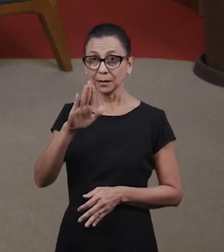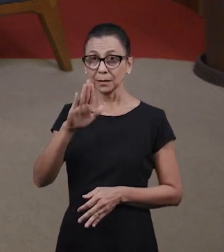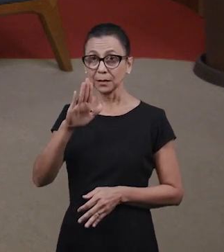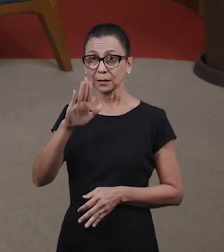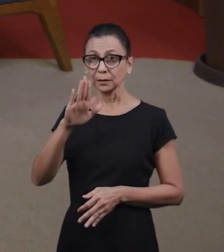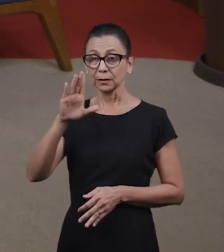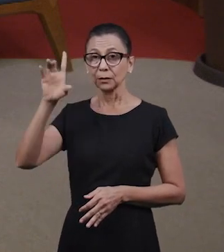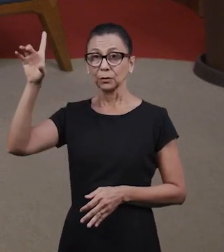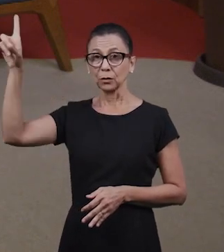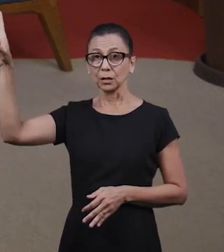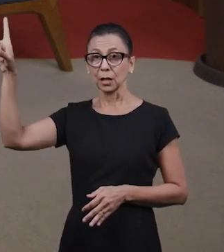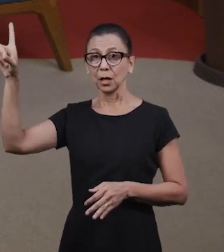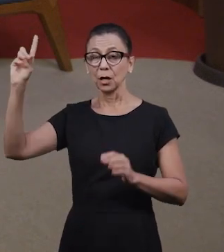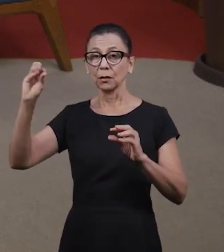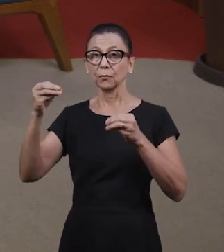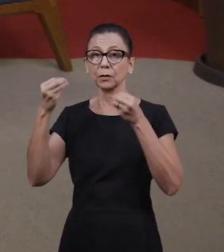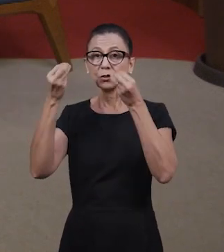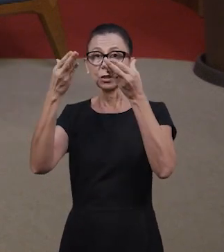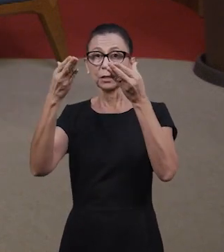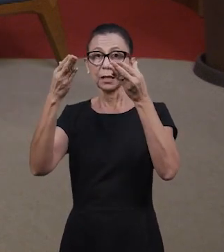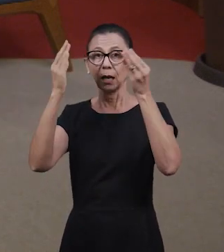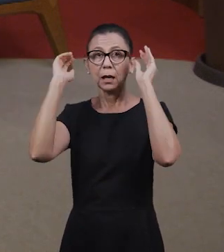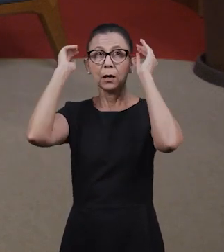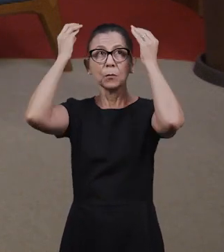vous donnerai la couronne de la vie.